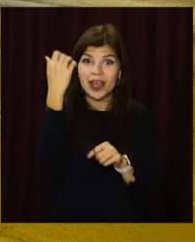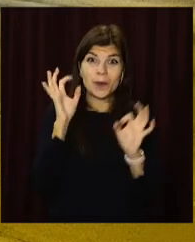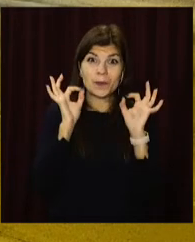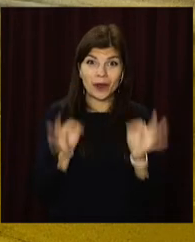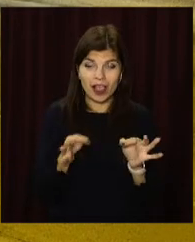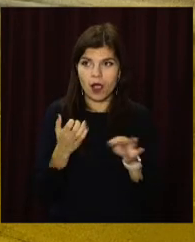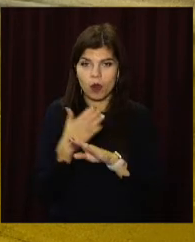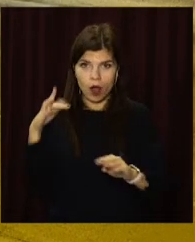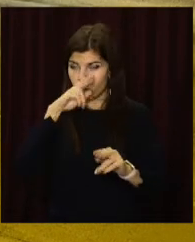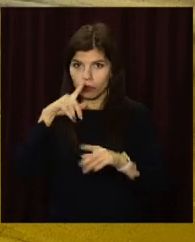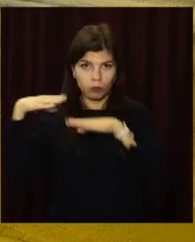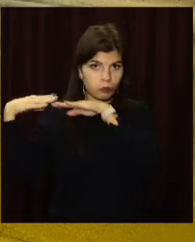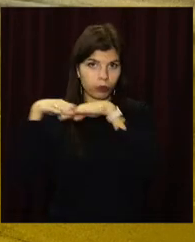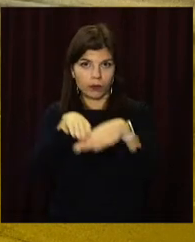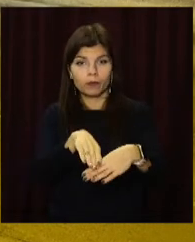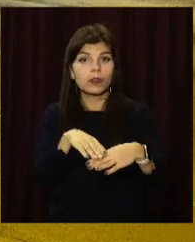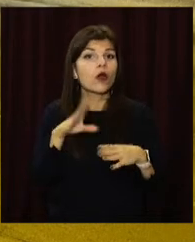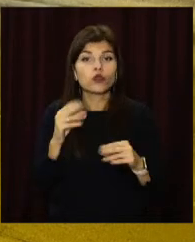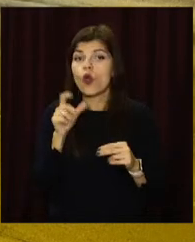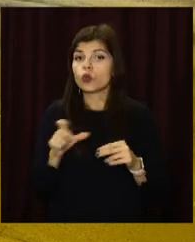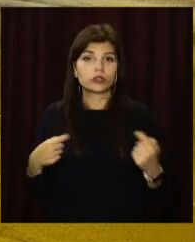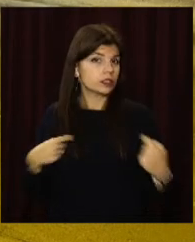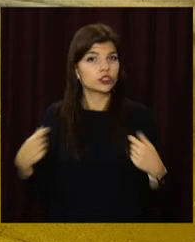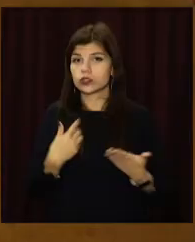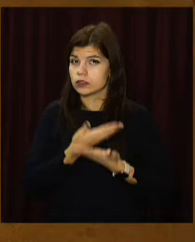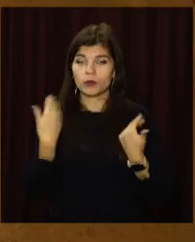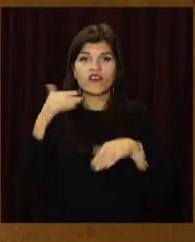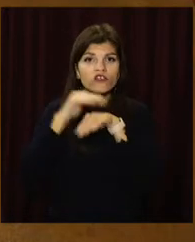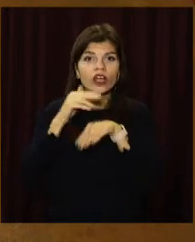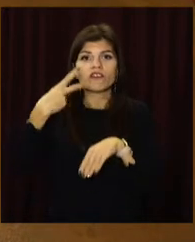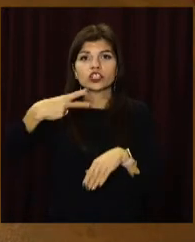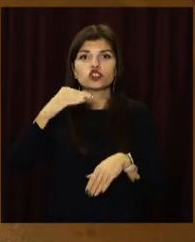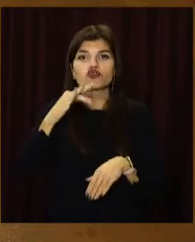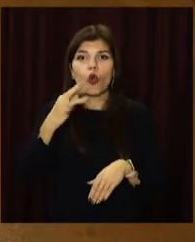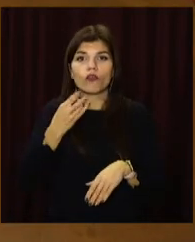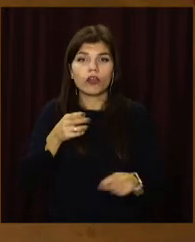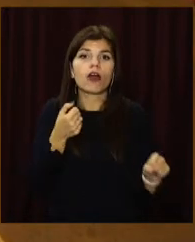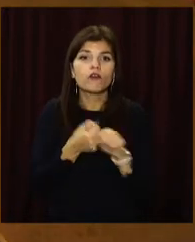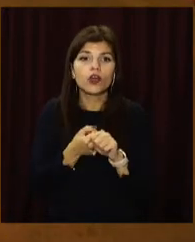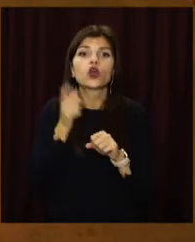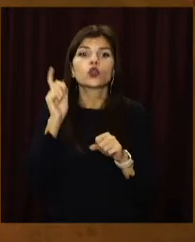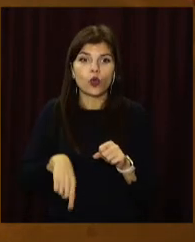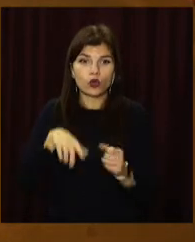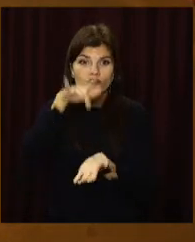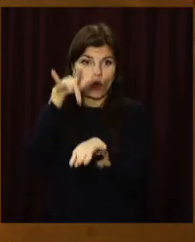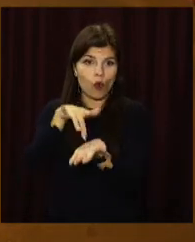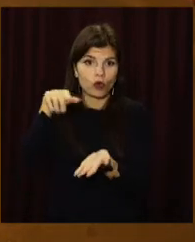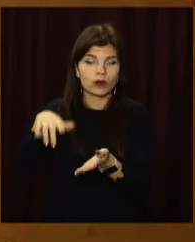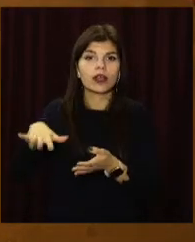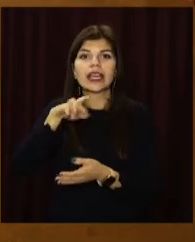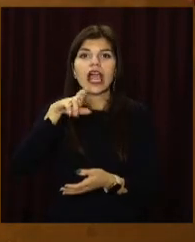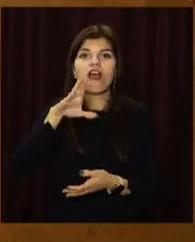У патрульній поліції кажуть, в аварії ніхто не постраждав. Ввечері 20 жовтня сталася аварія і в середмісті. На